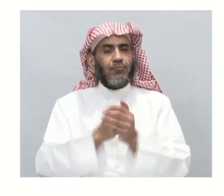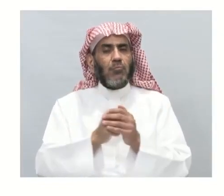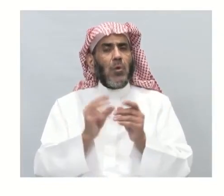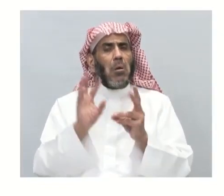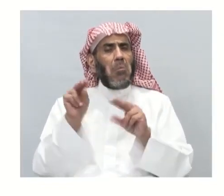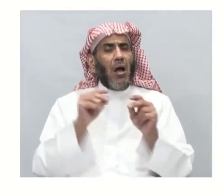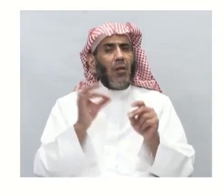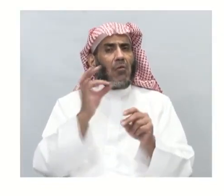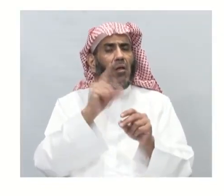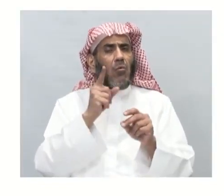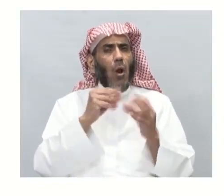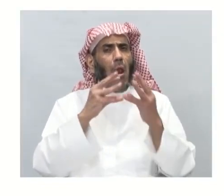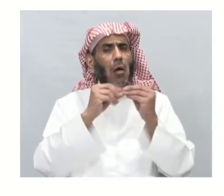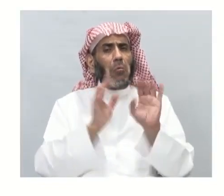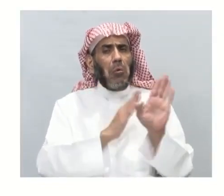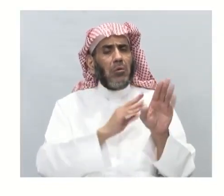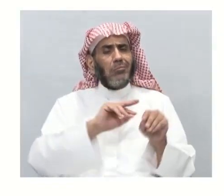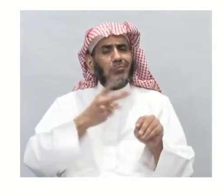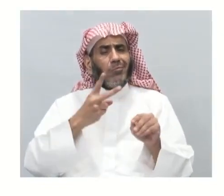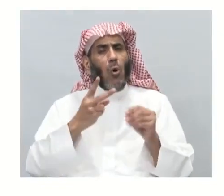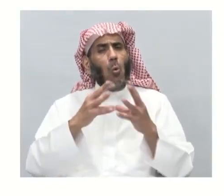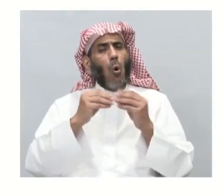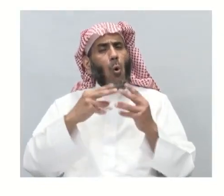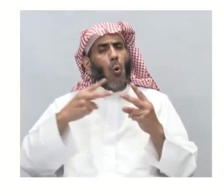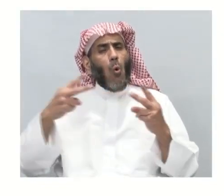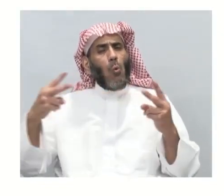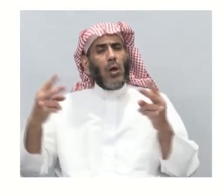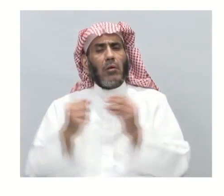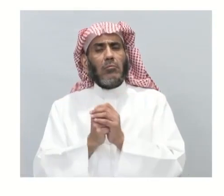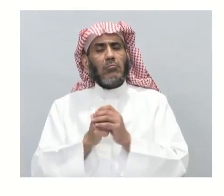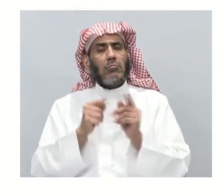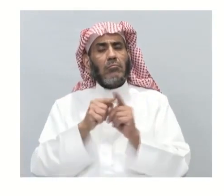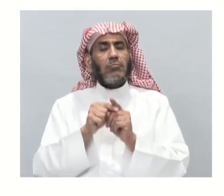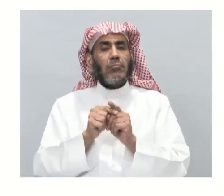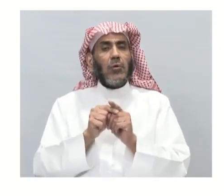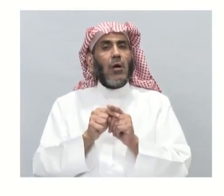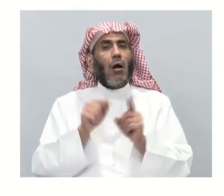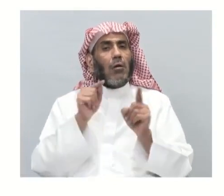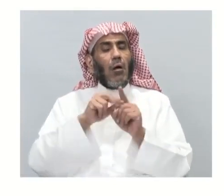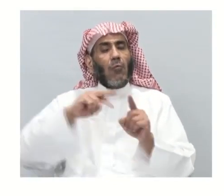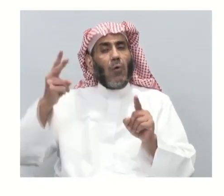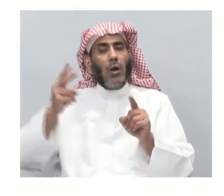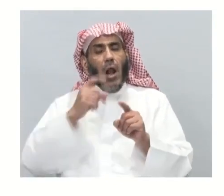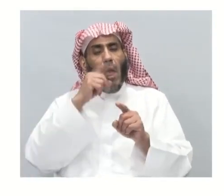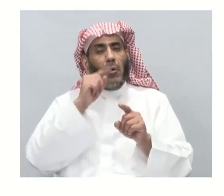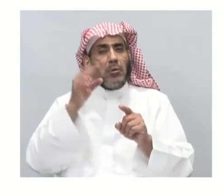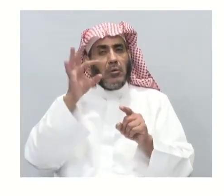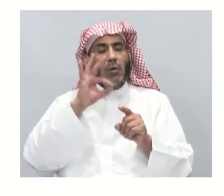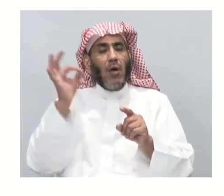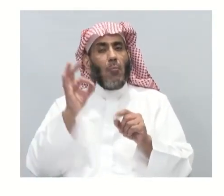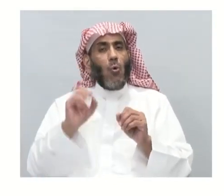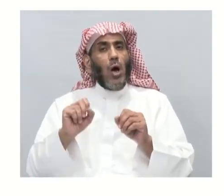تحمل على المعنى اللفظي لها وانما لها مرامي وابعاد و كما يقال اهداف اخرى لابد ان تفهم